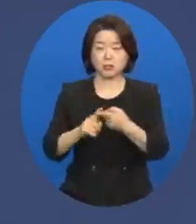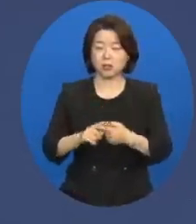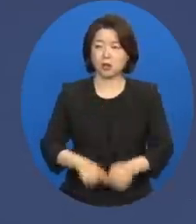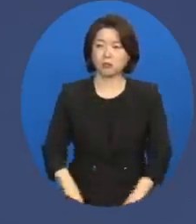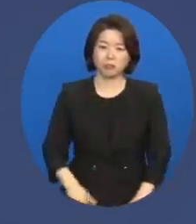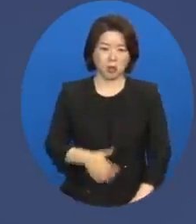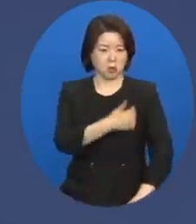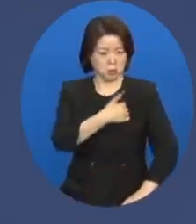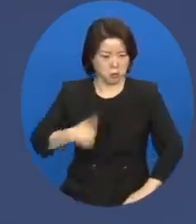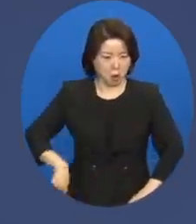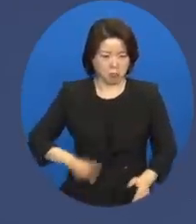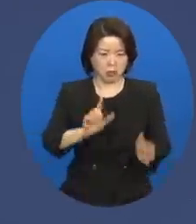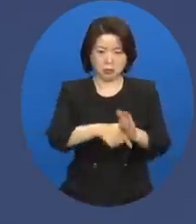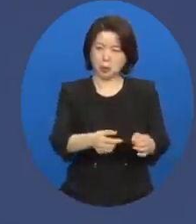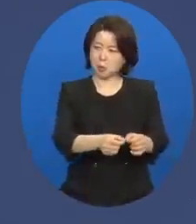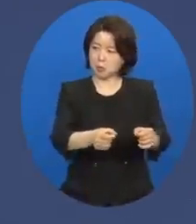널널하거나